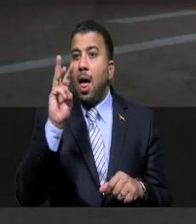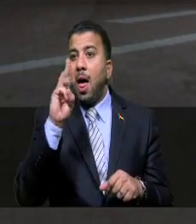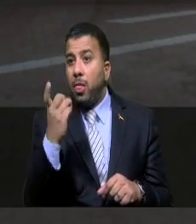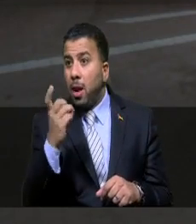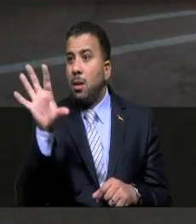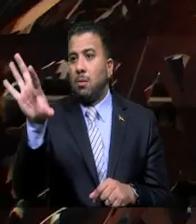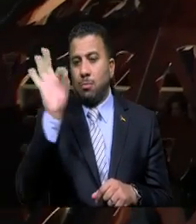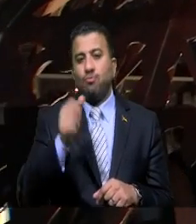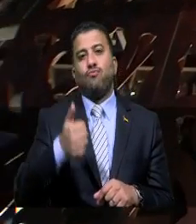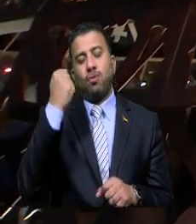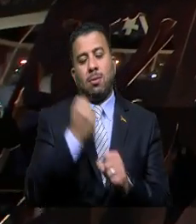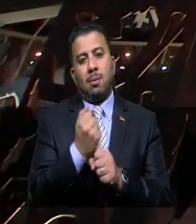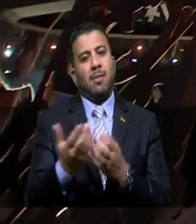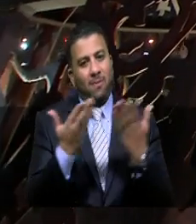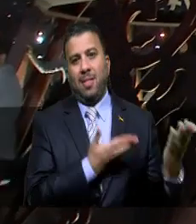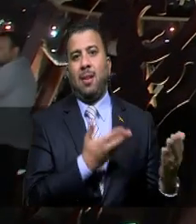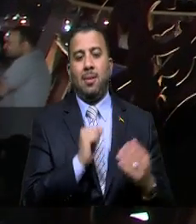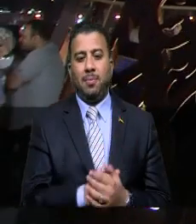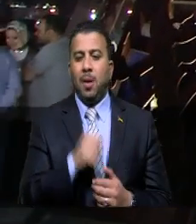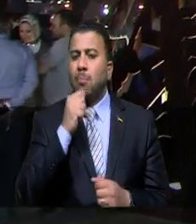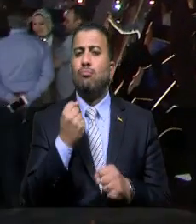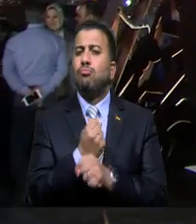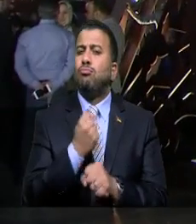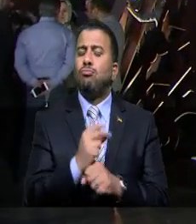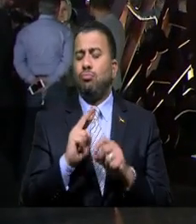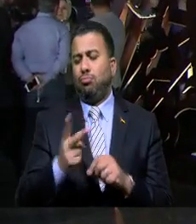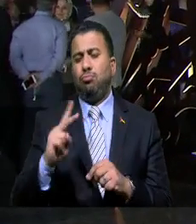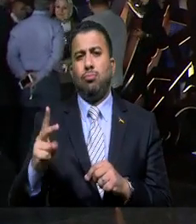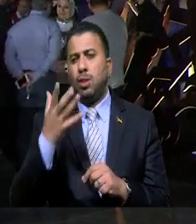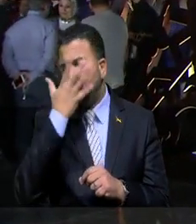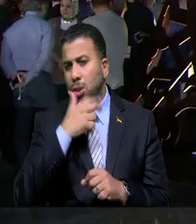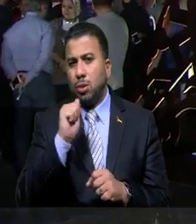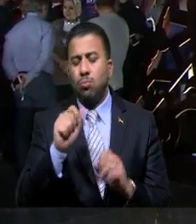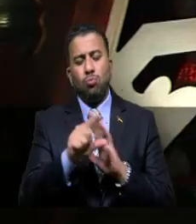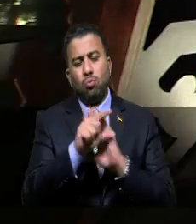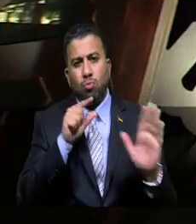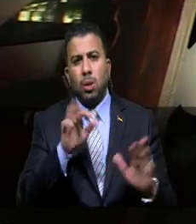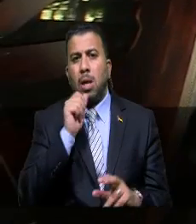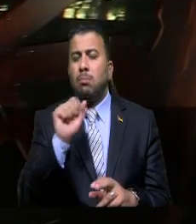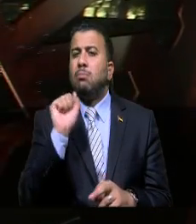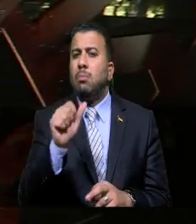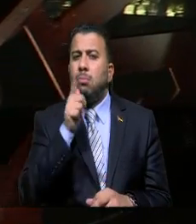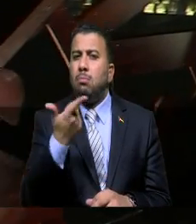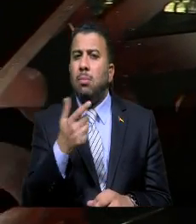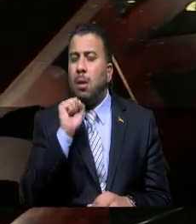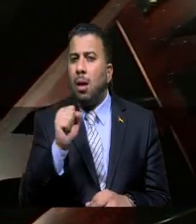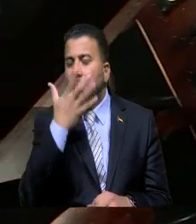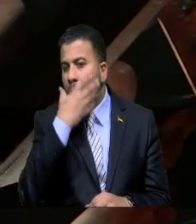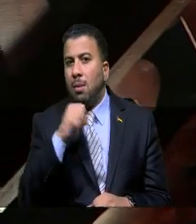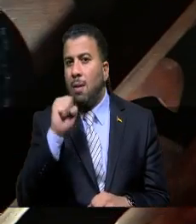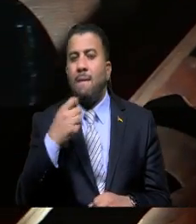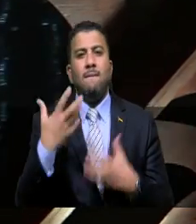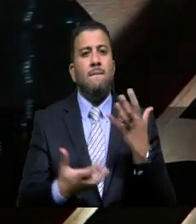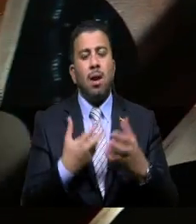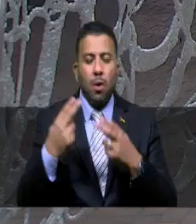يتم قبوله. تنوع الأعمال المشاركة شكلاً ومضموناً يعكس توق الفنانين في